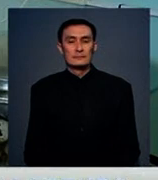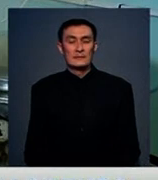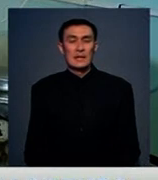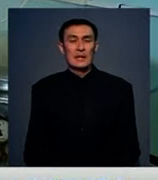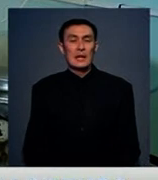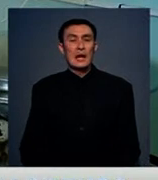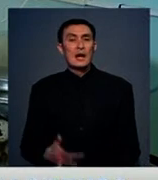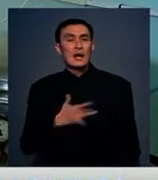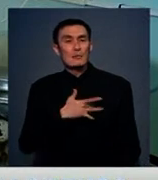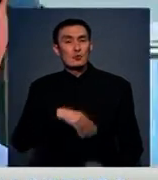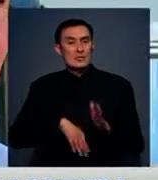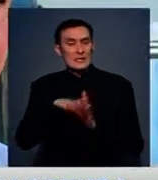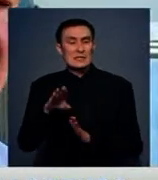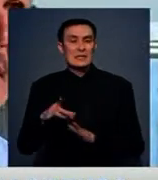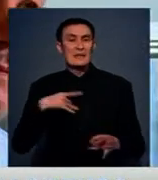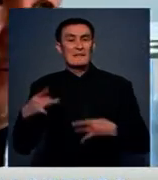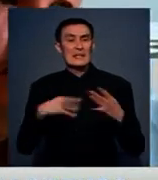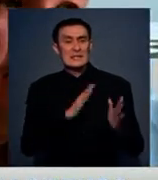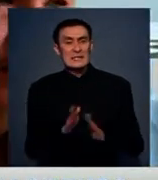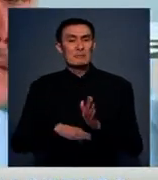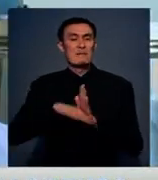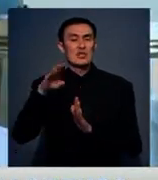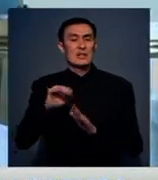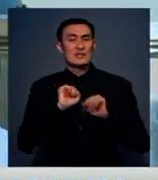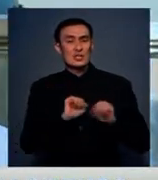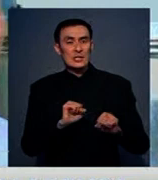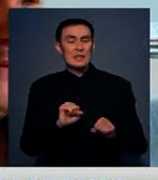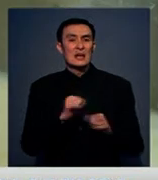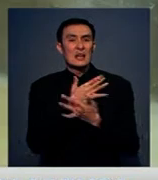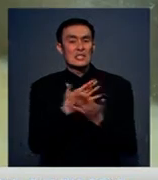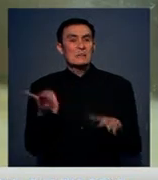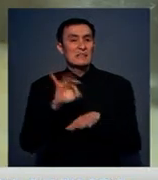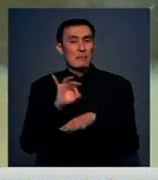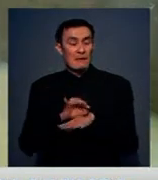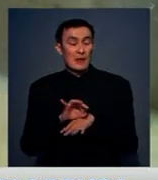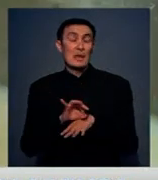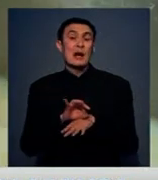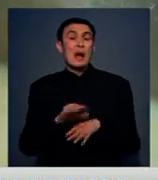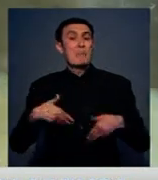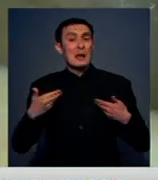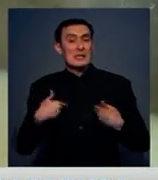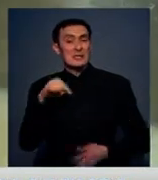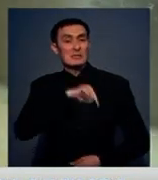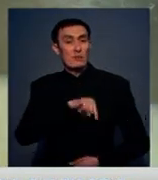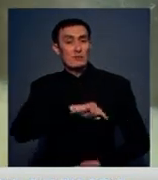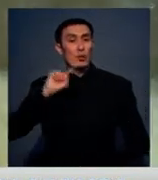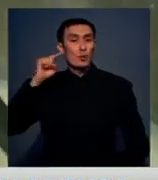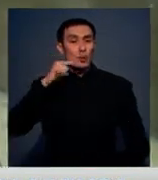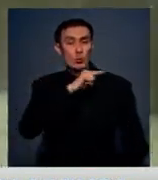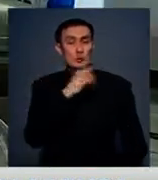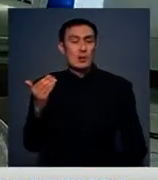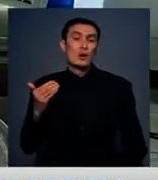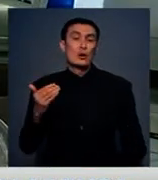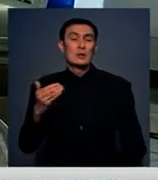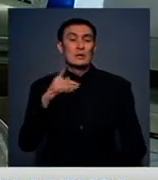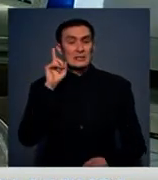Для работы сердца, укрепления нервной системы, повышения иммунитета и борьбы с самыми разными заболеваниями. О полезных свойствах кукурузы Абжаппар Касымов из